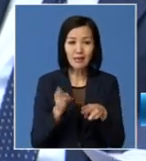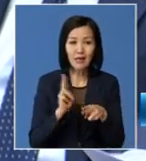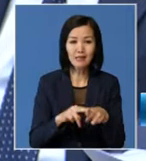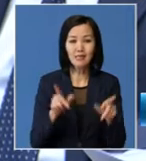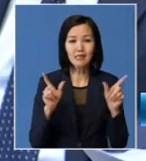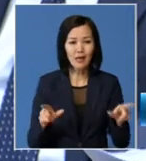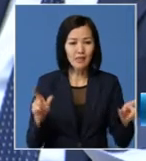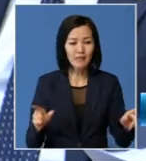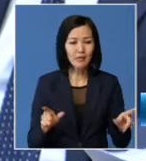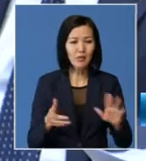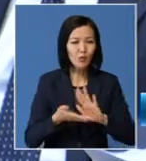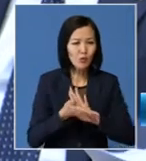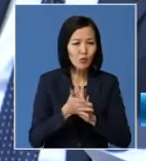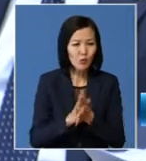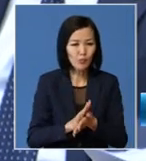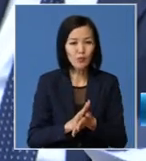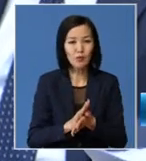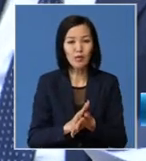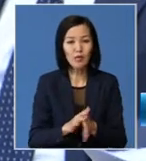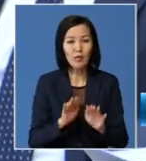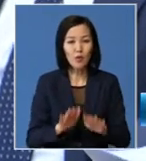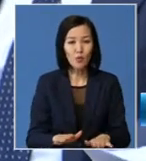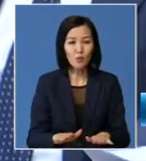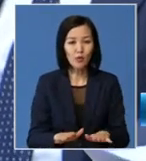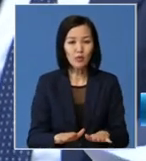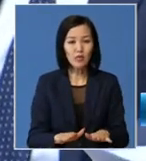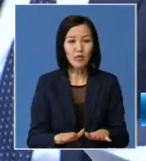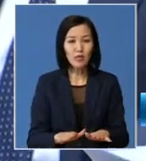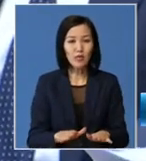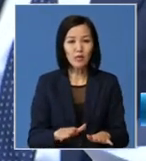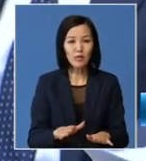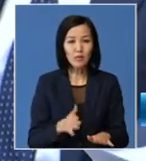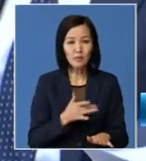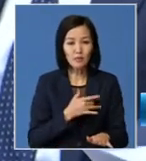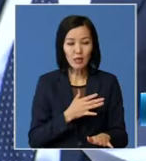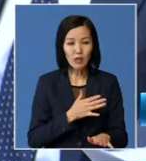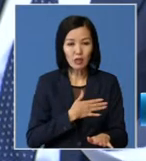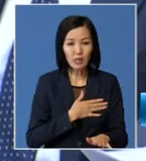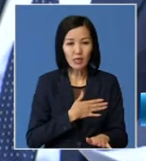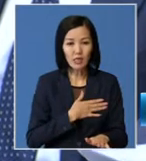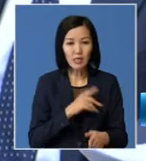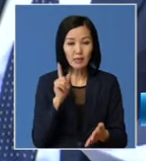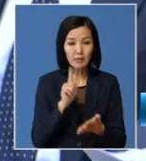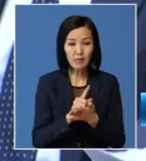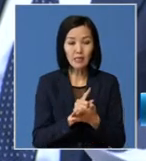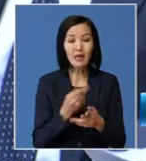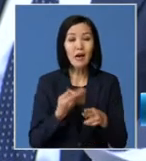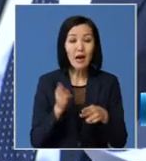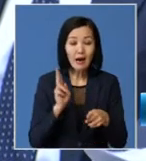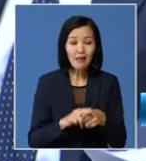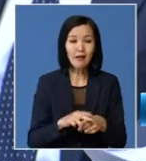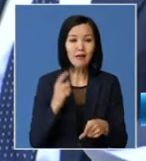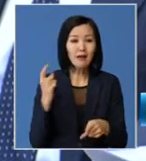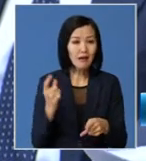көп шұғылануы орын алған объектілері меншік иелерінің тікелей міндеті. Алайда меншік